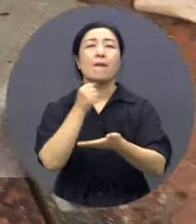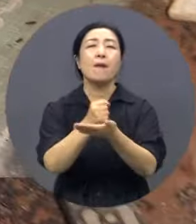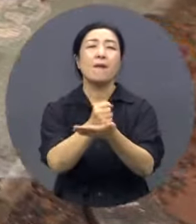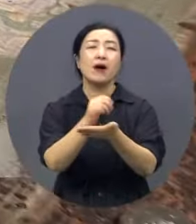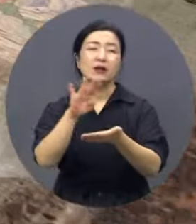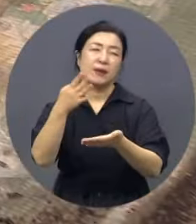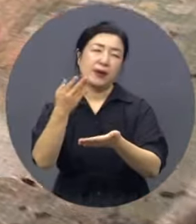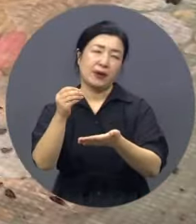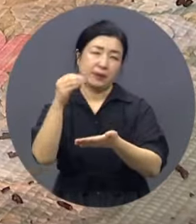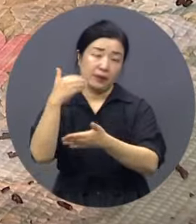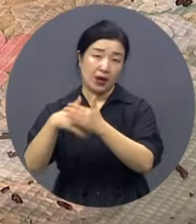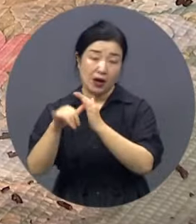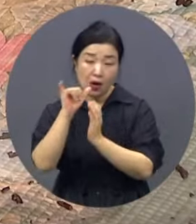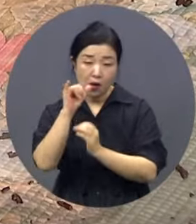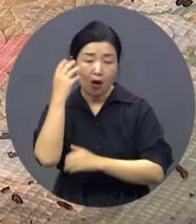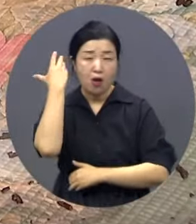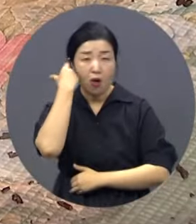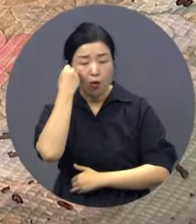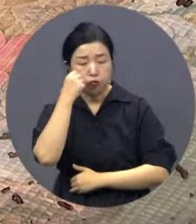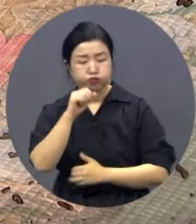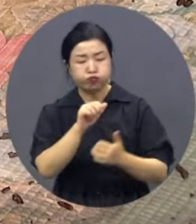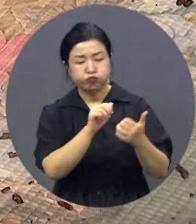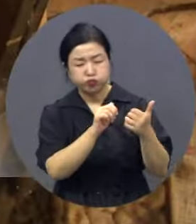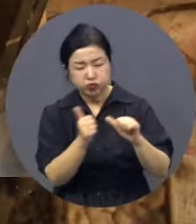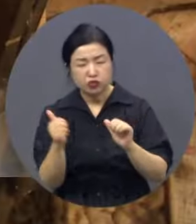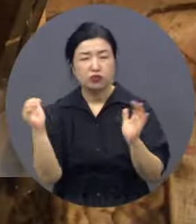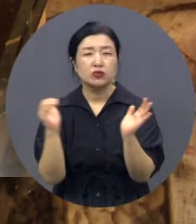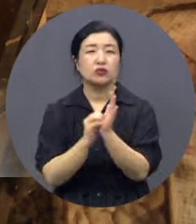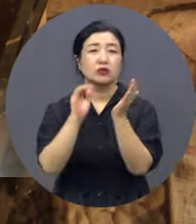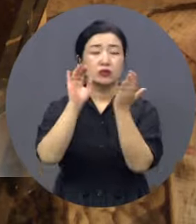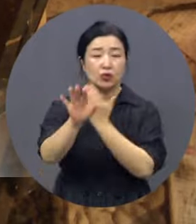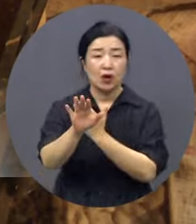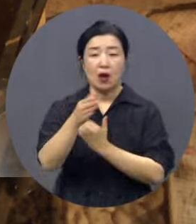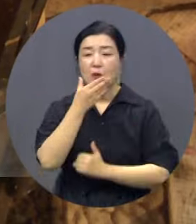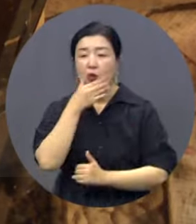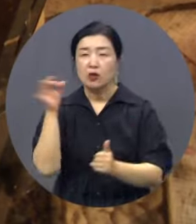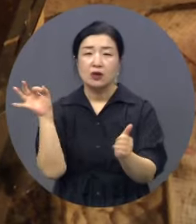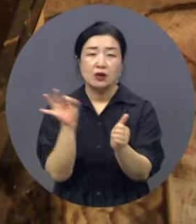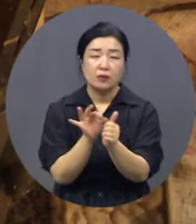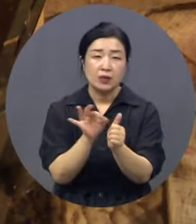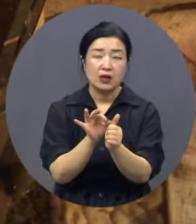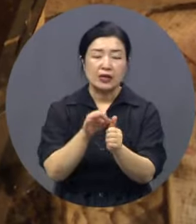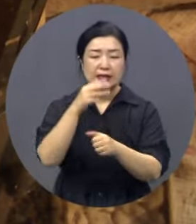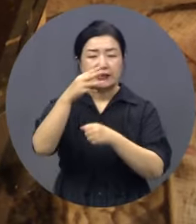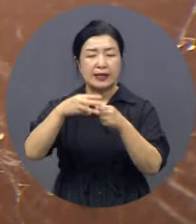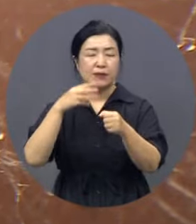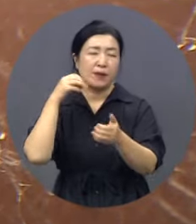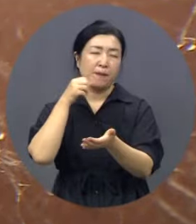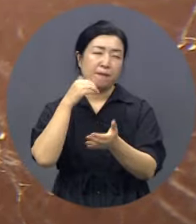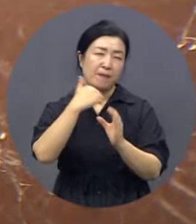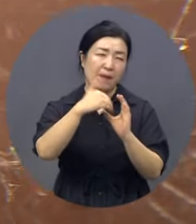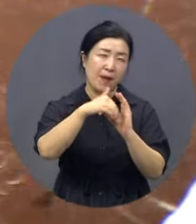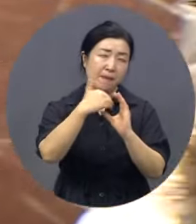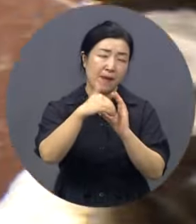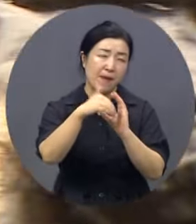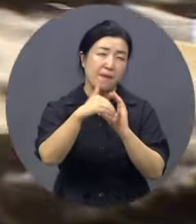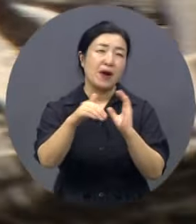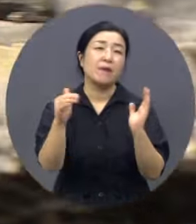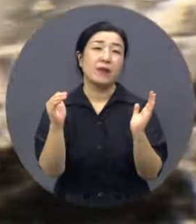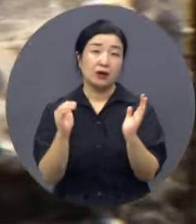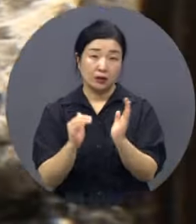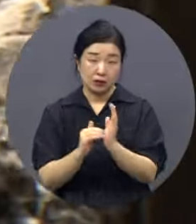있었습니다 여관방에서 숨진 이후에도 생활 보장 급여와 기초연금은 3년 가까이 꼬박꼬박 계좌로